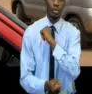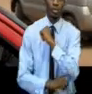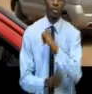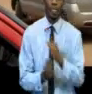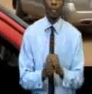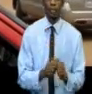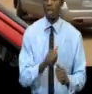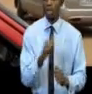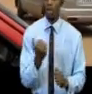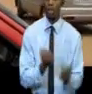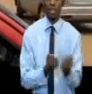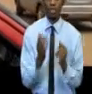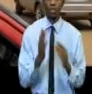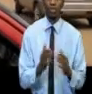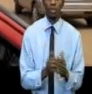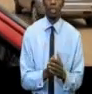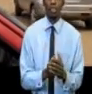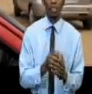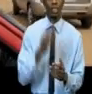rien.